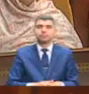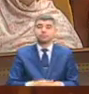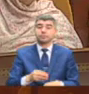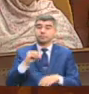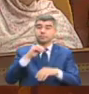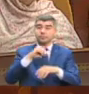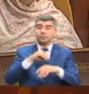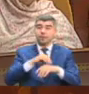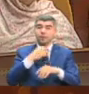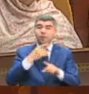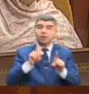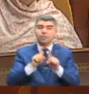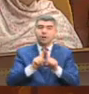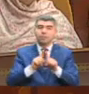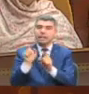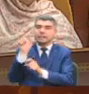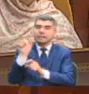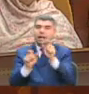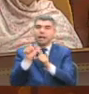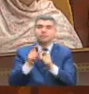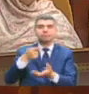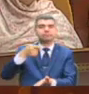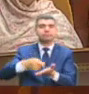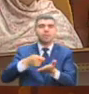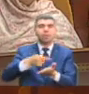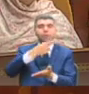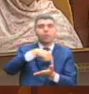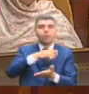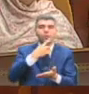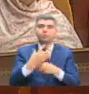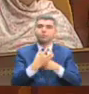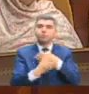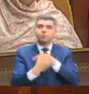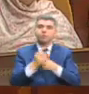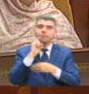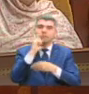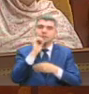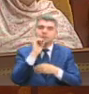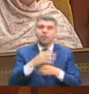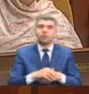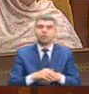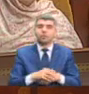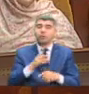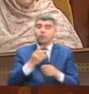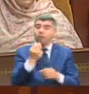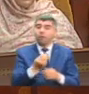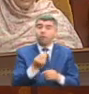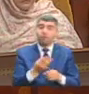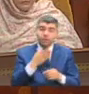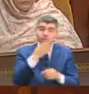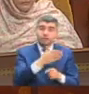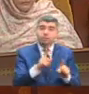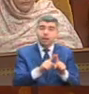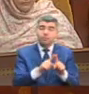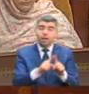وأيضا على حساب الجيوب ديال المواطنين والمواطنات، لأن الناس اللي كيوجهوا ولادهم لهذا القطاع هذا راه كيأديو واحد الفاتورة